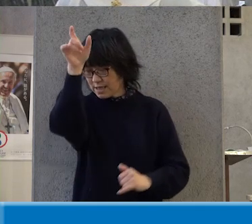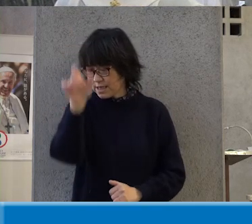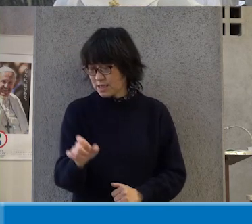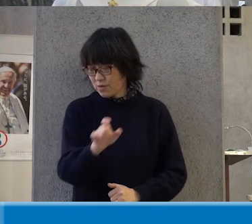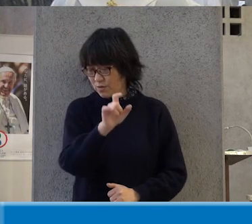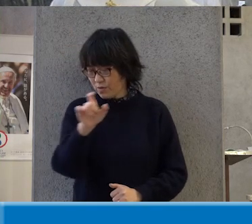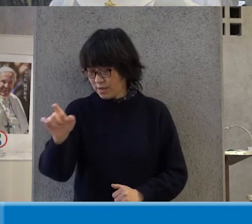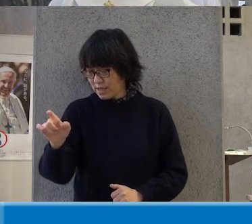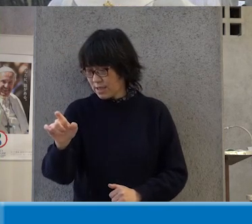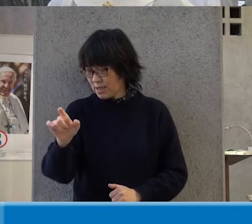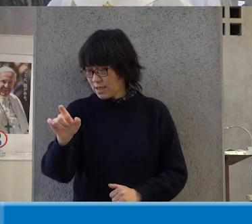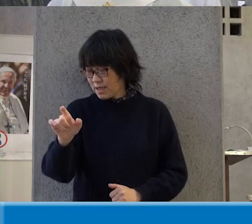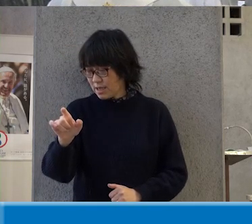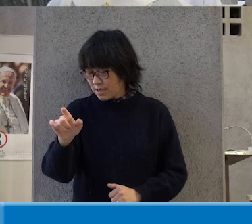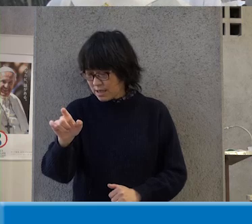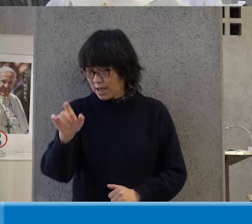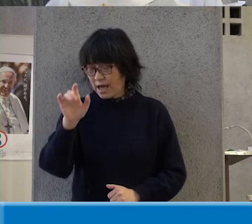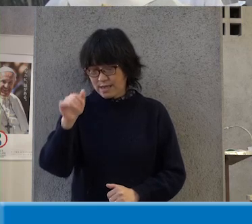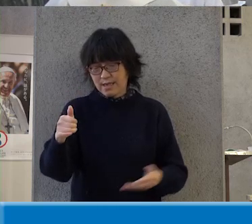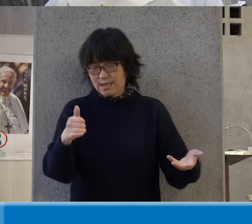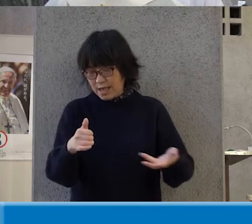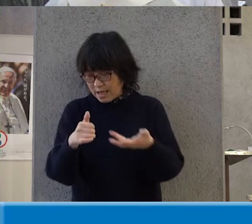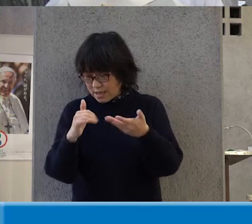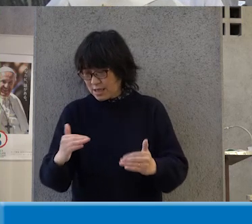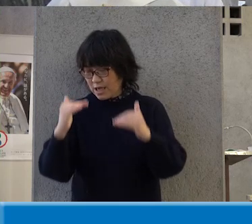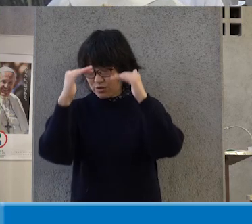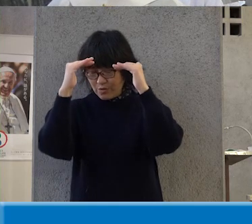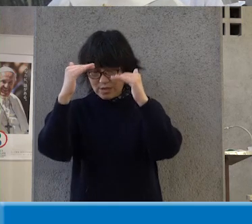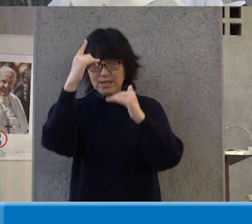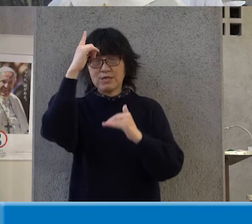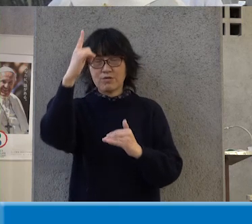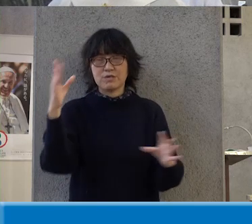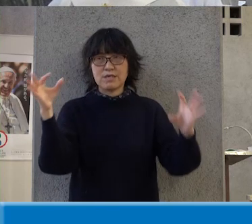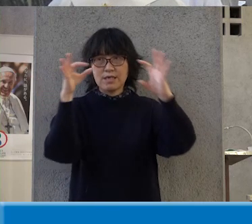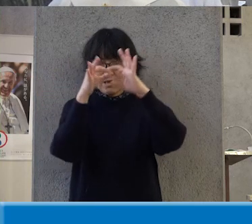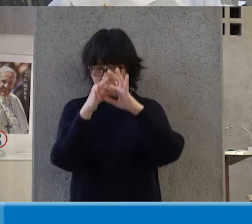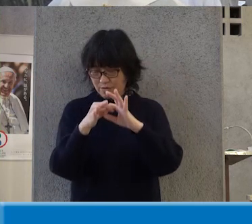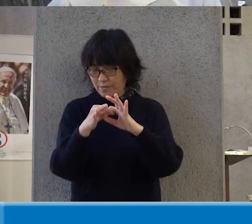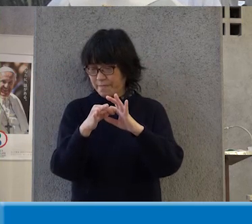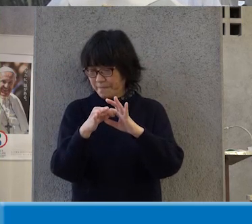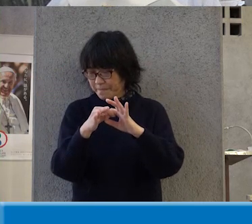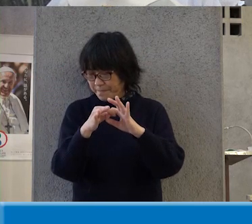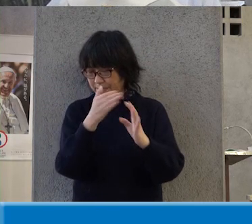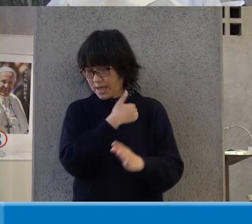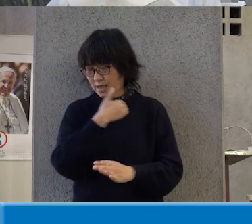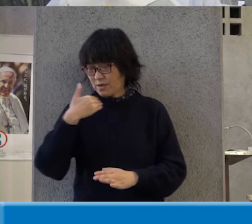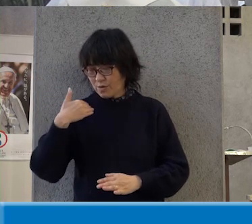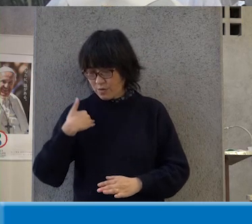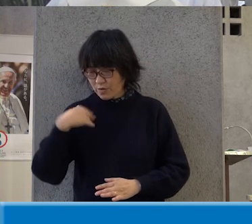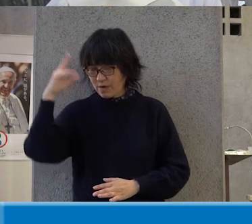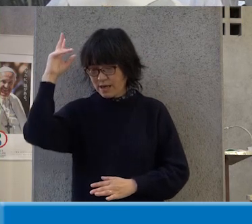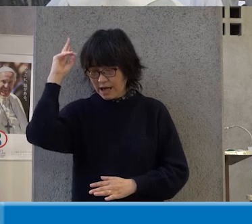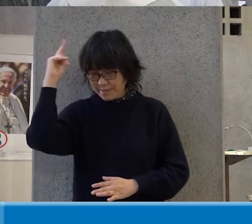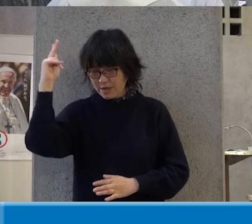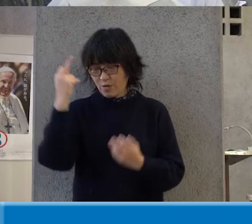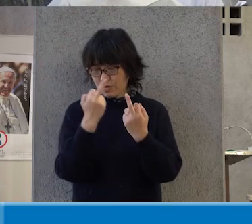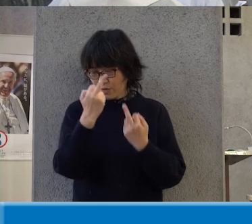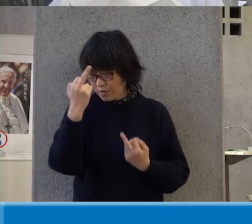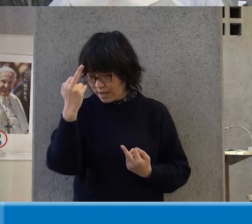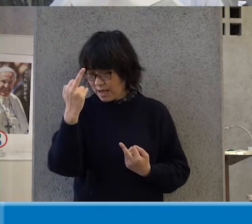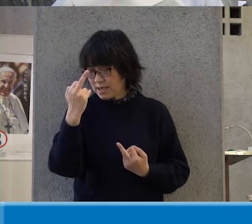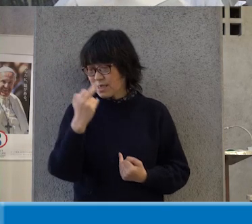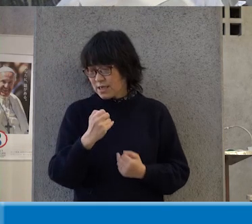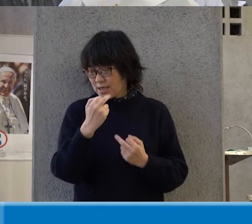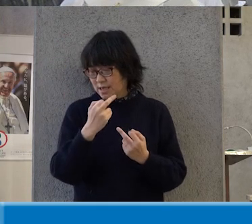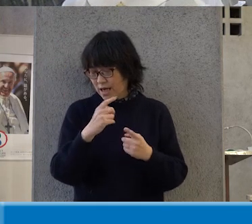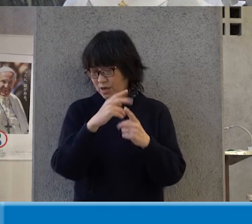ストによって成長し、一つになるよう、神と教会に生涯